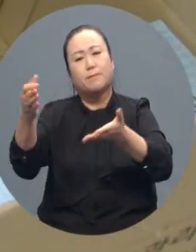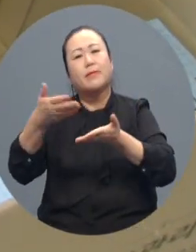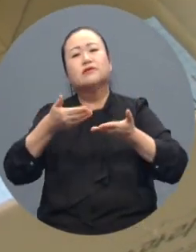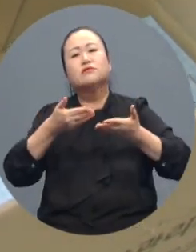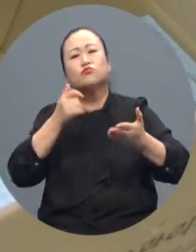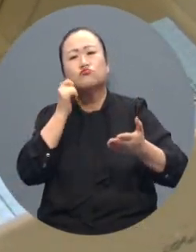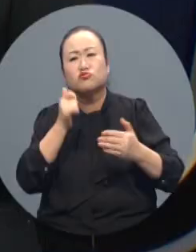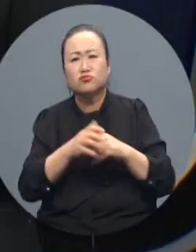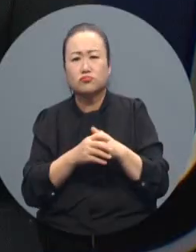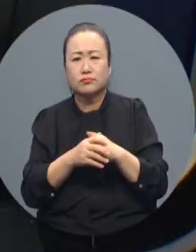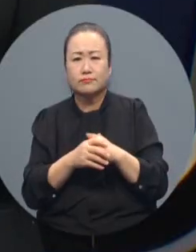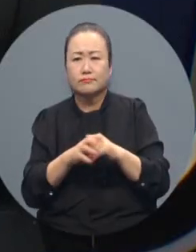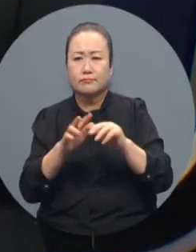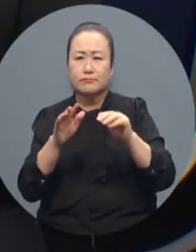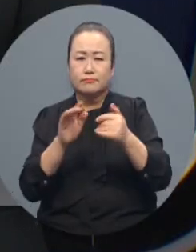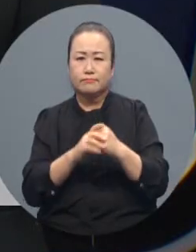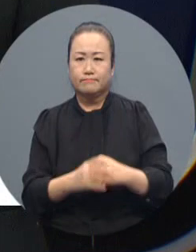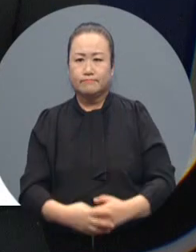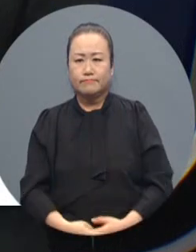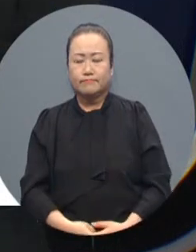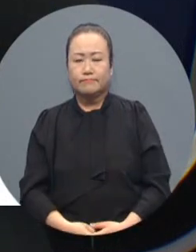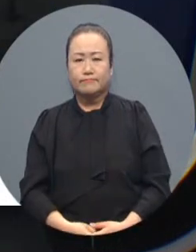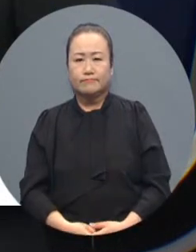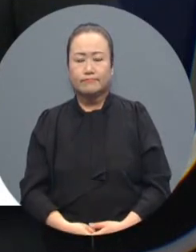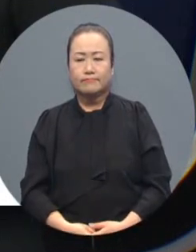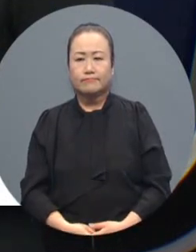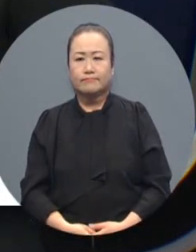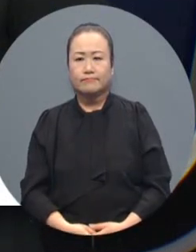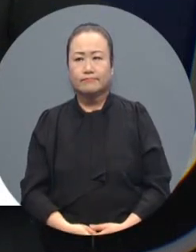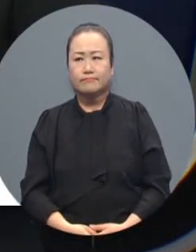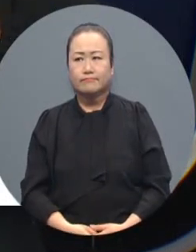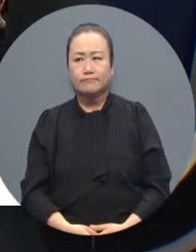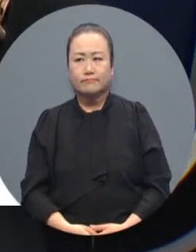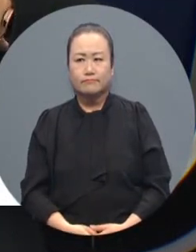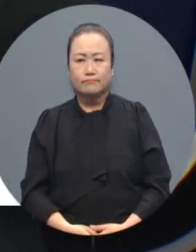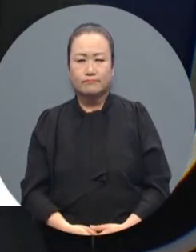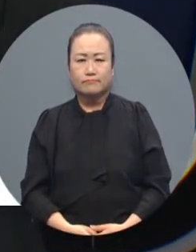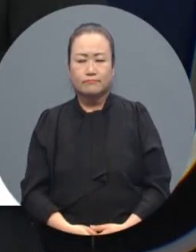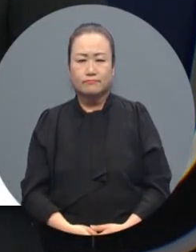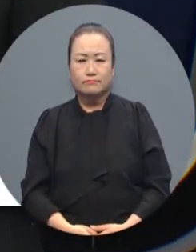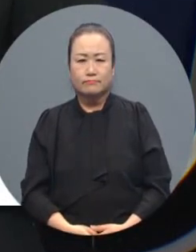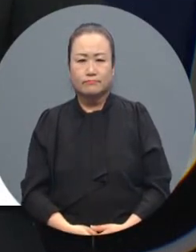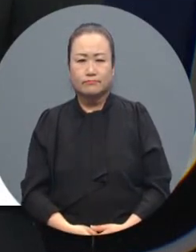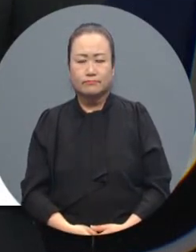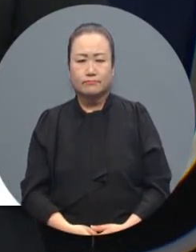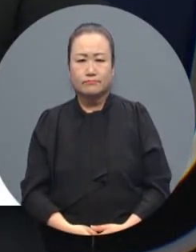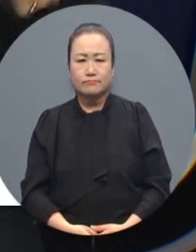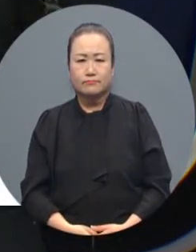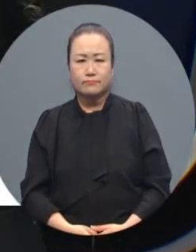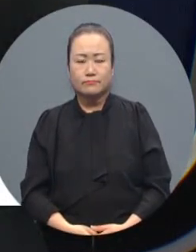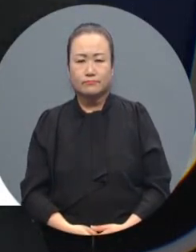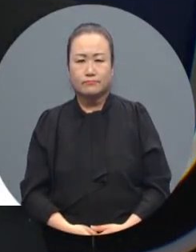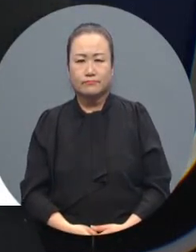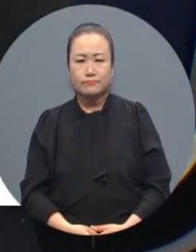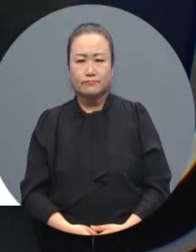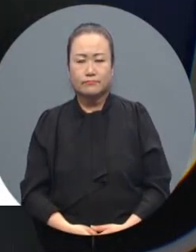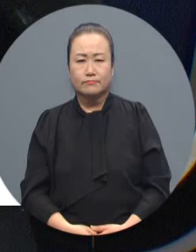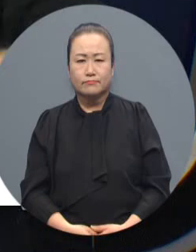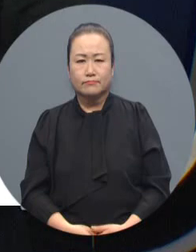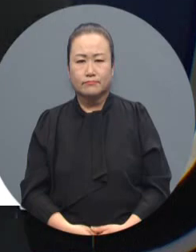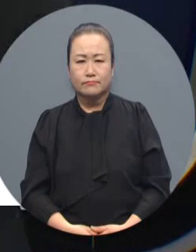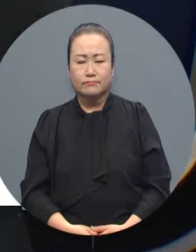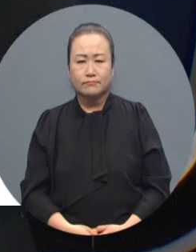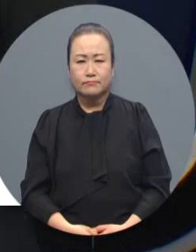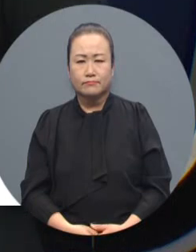받지도 못했습니다. 지급 대상자분에 비해서 미지급이 많은 이유는 정부 물량의 건강세트 공급이